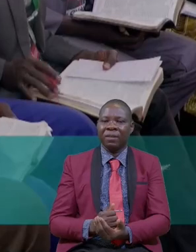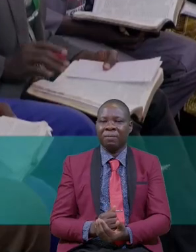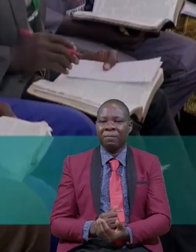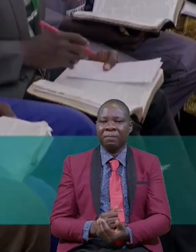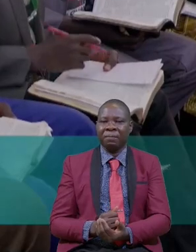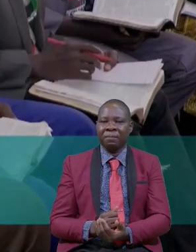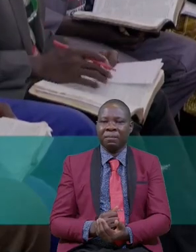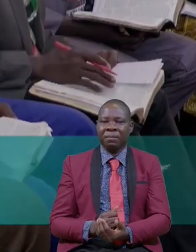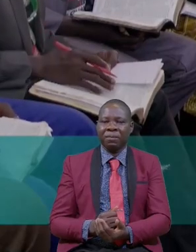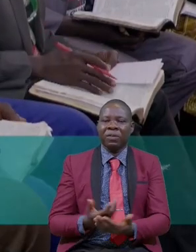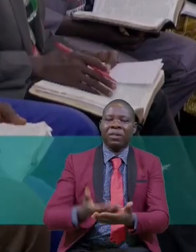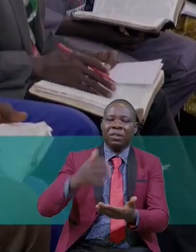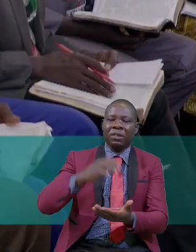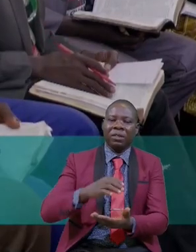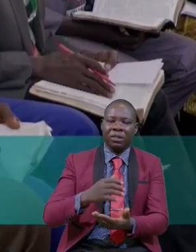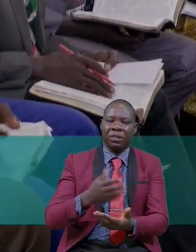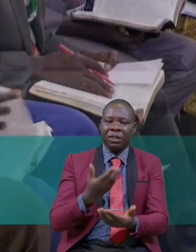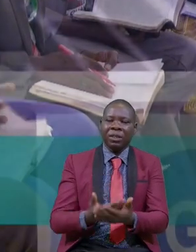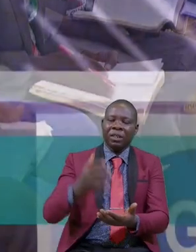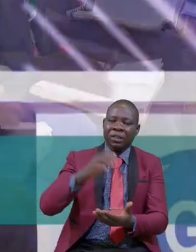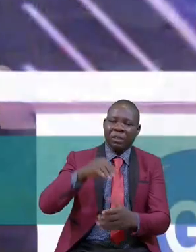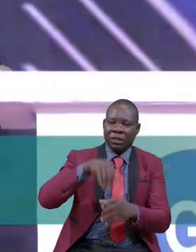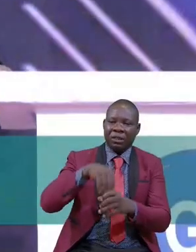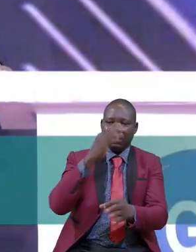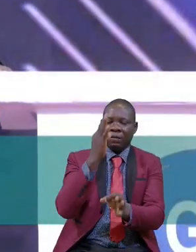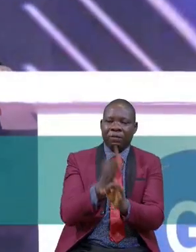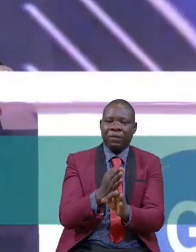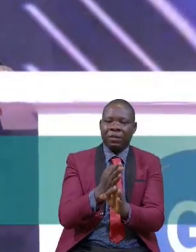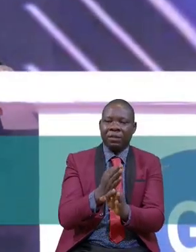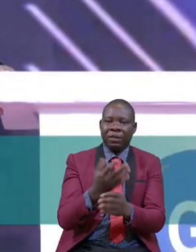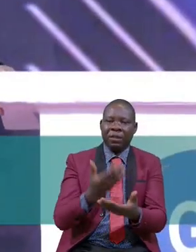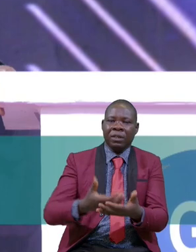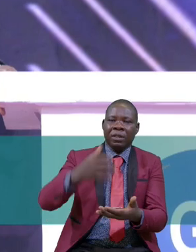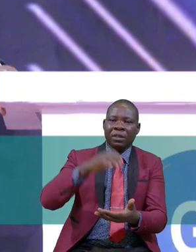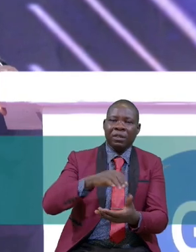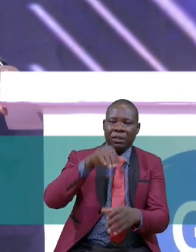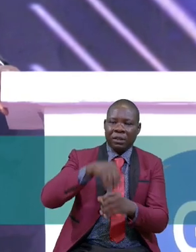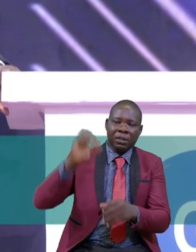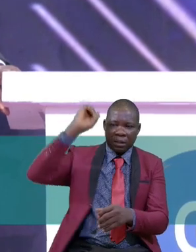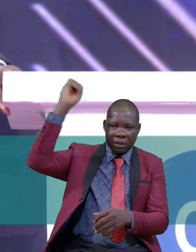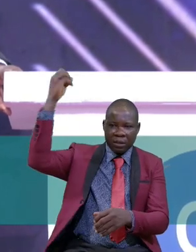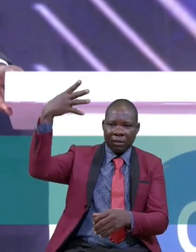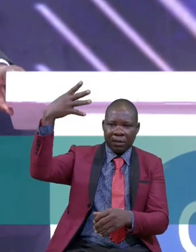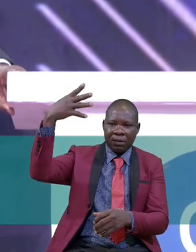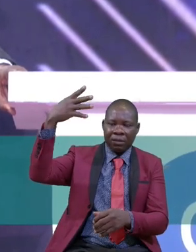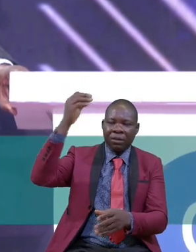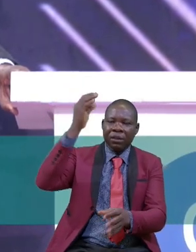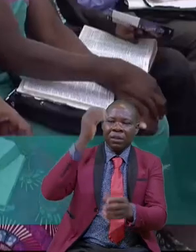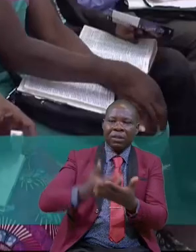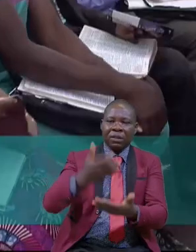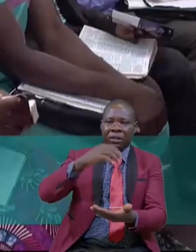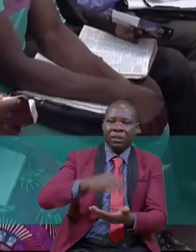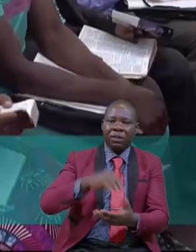Rich. Rich, rich enrichi, in faith, rich dans la foi, rich enrichi in grace, dans la grâce, rich in fortitude,